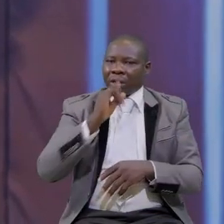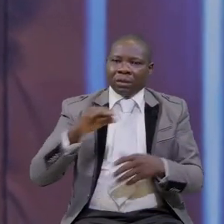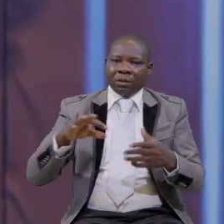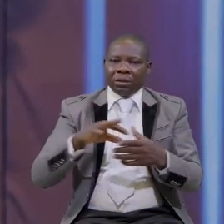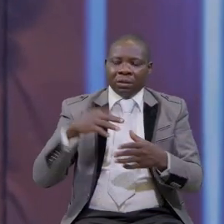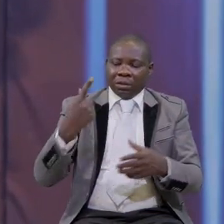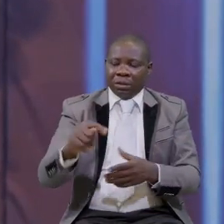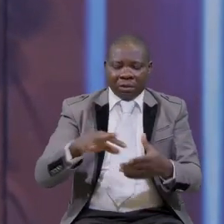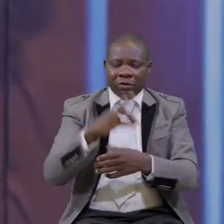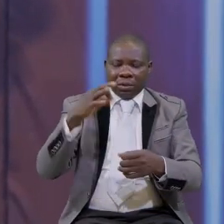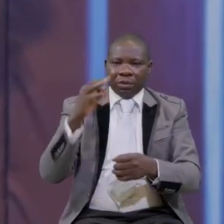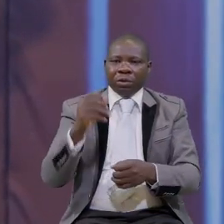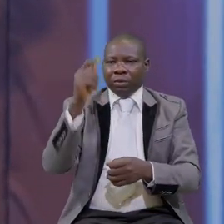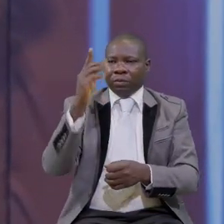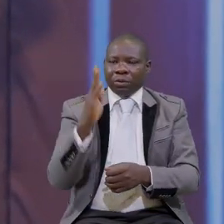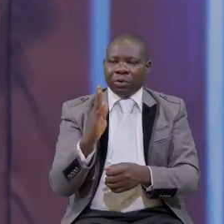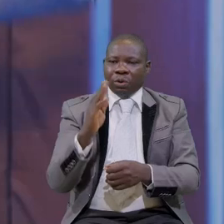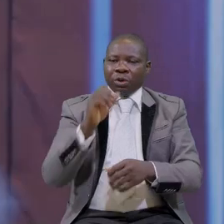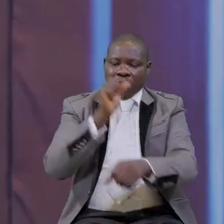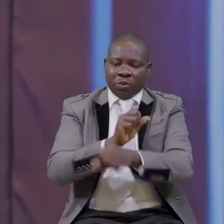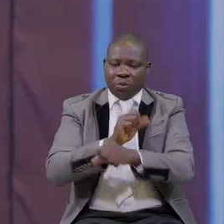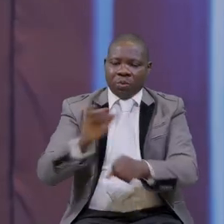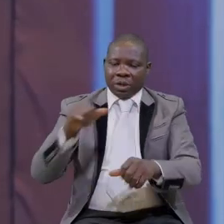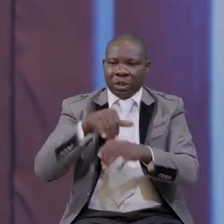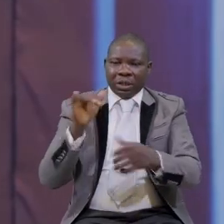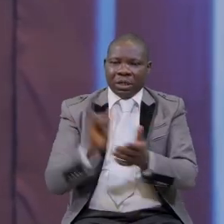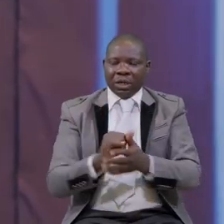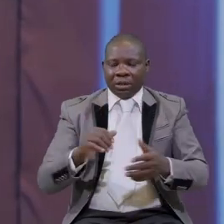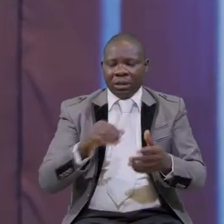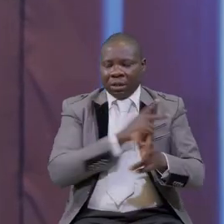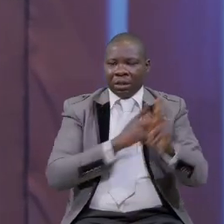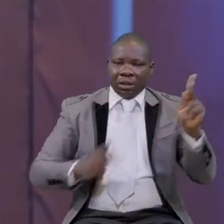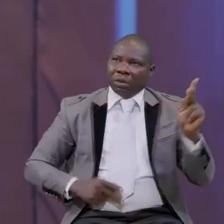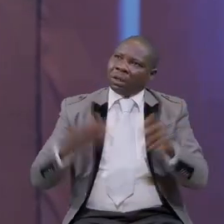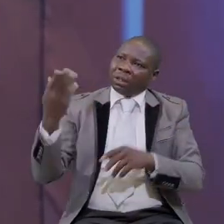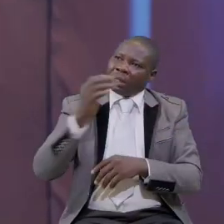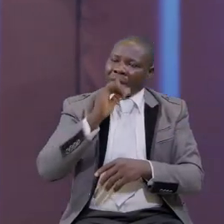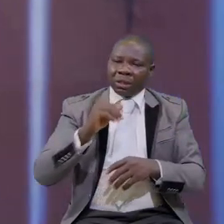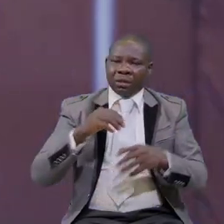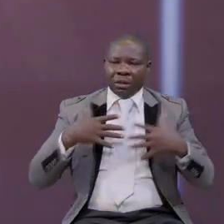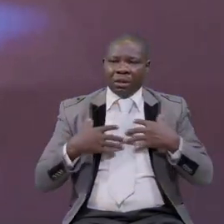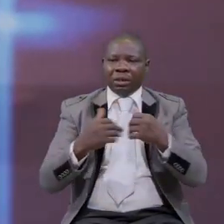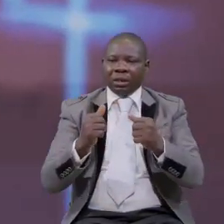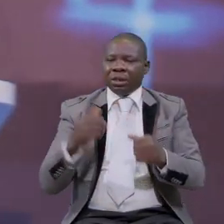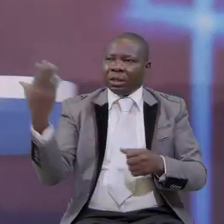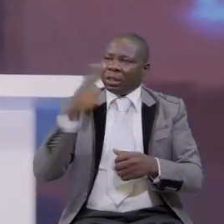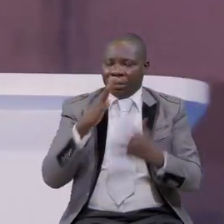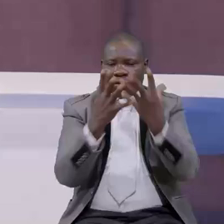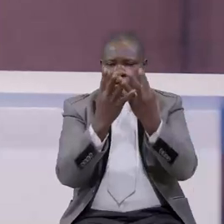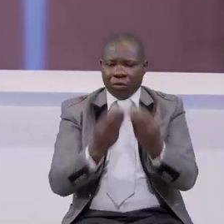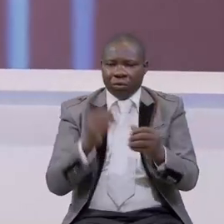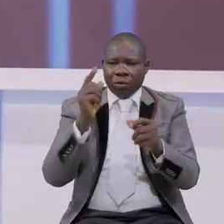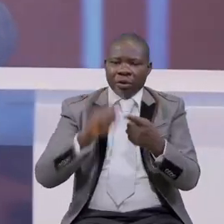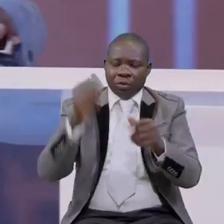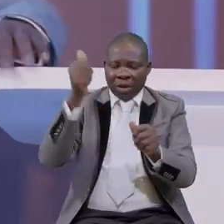Il y a l'Esprit de Dieu activé dans ce royaume. Il y a la guérison et il y a la solution à tous